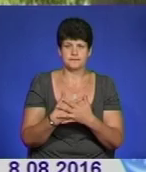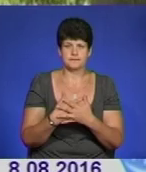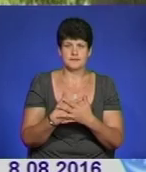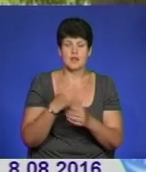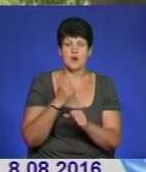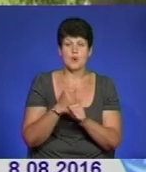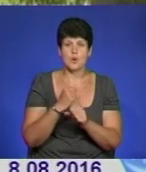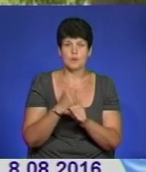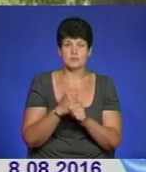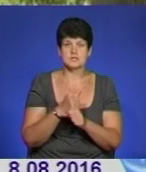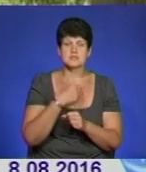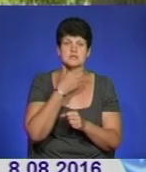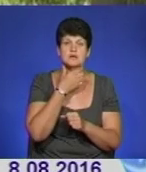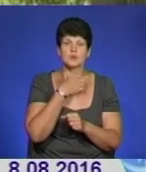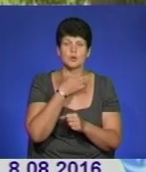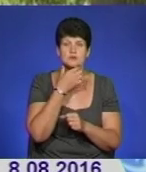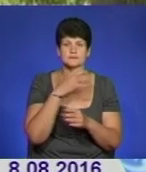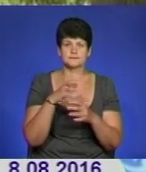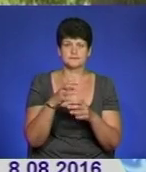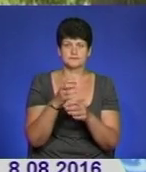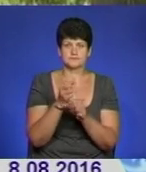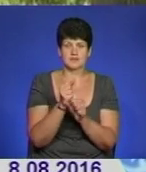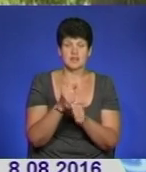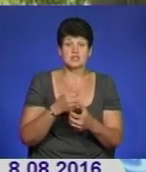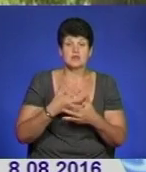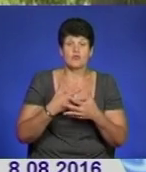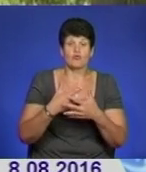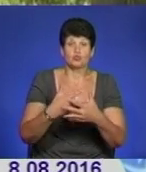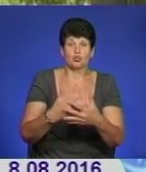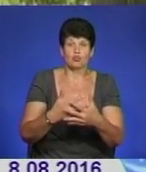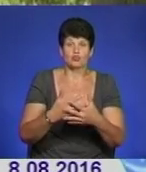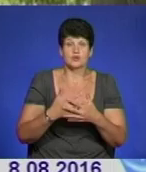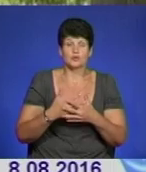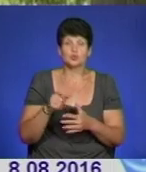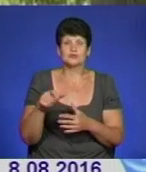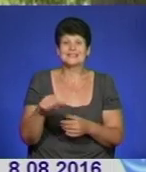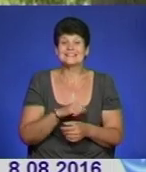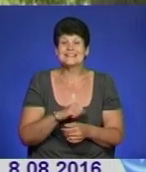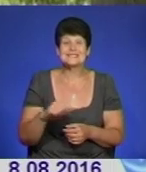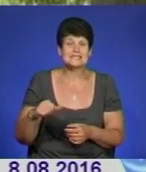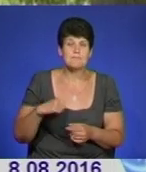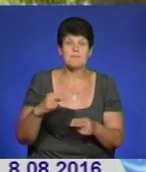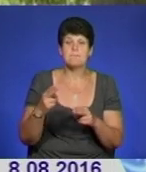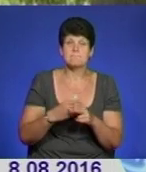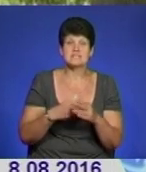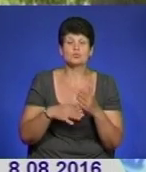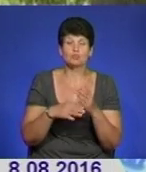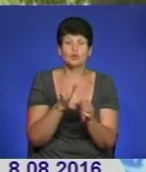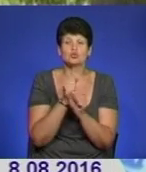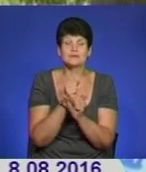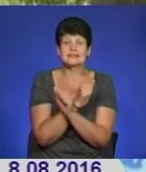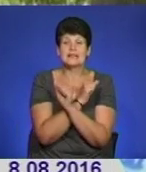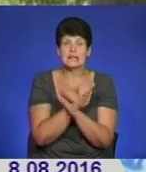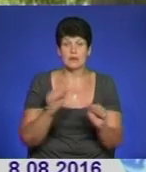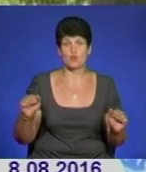Робиться спазм глотки, і ні вдоху, ні видоху людина сама без сторонньої допомоги зробити не